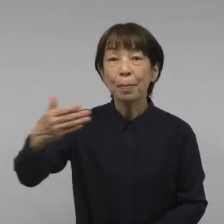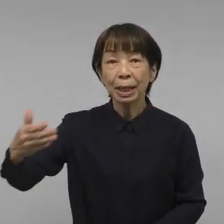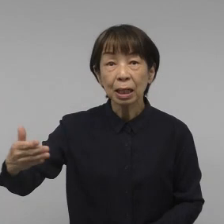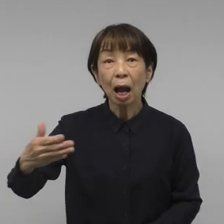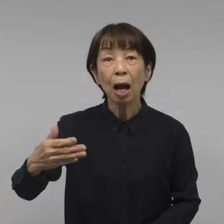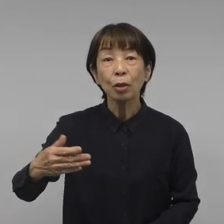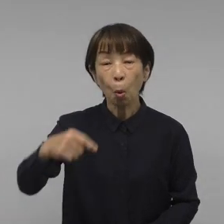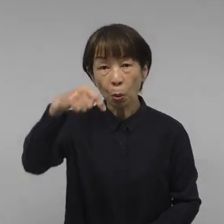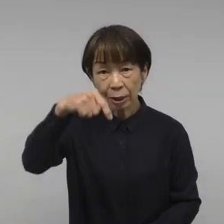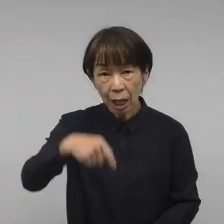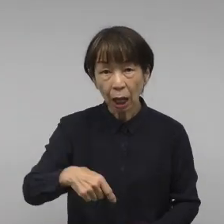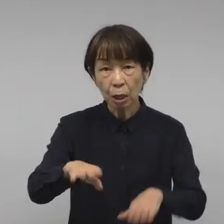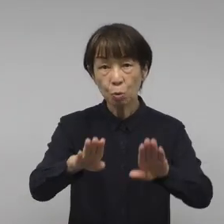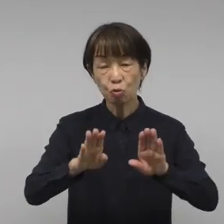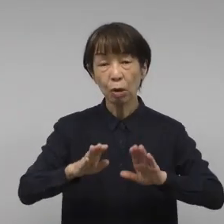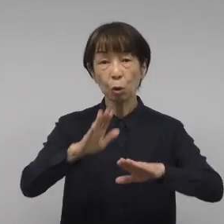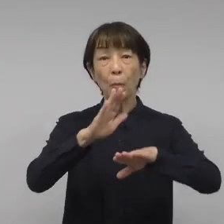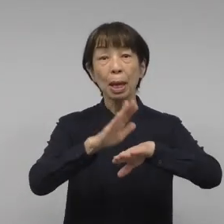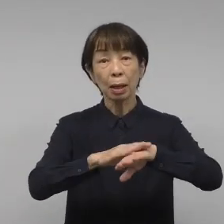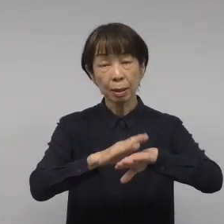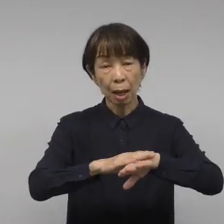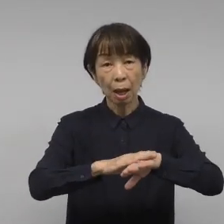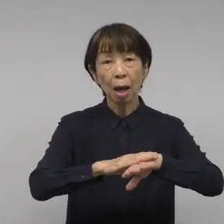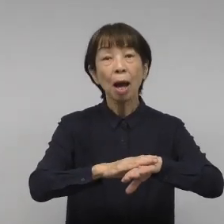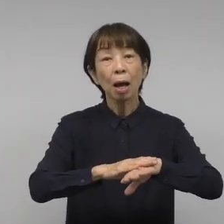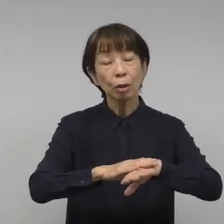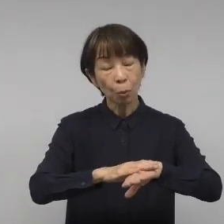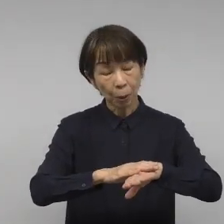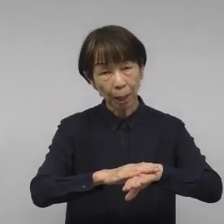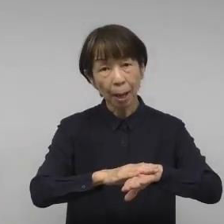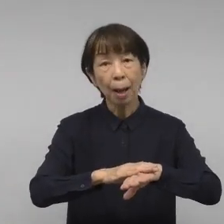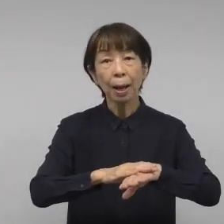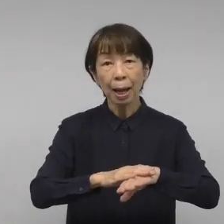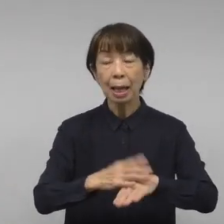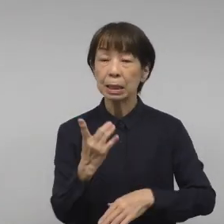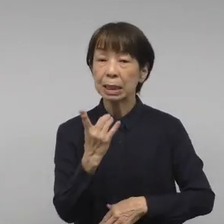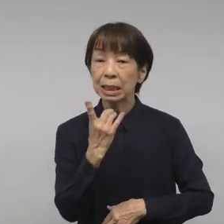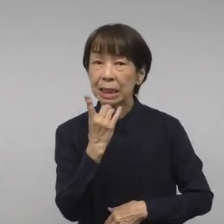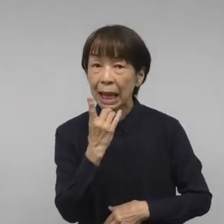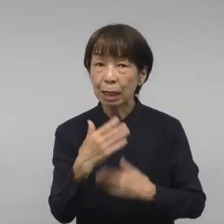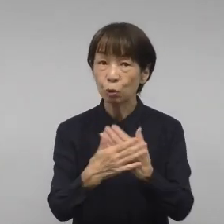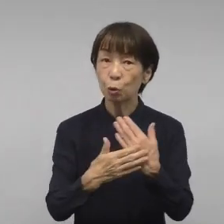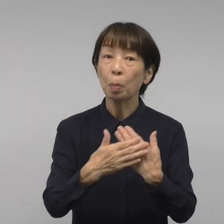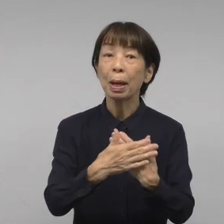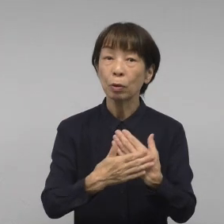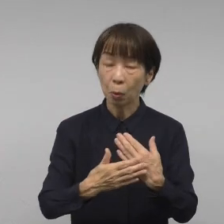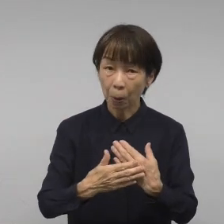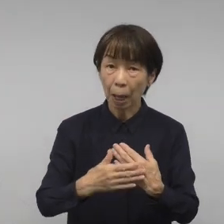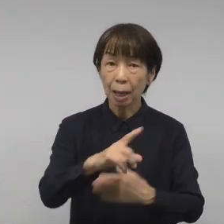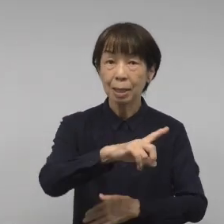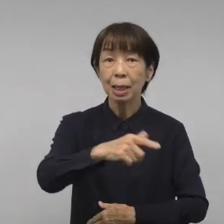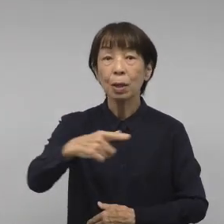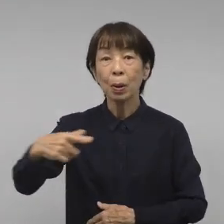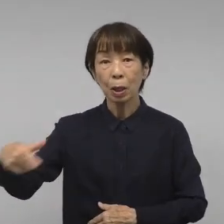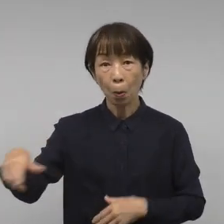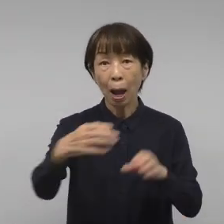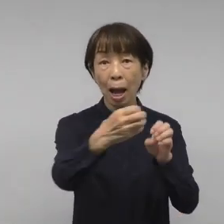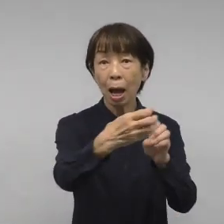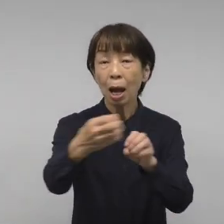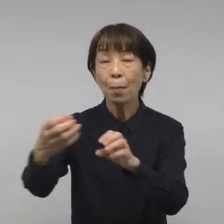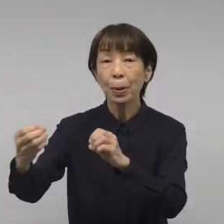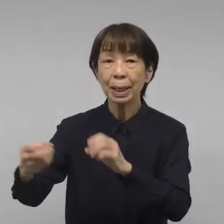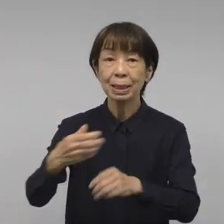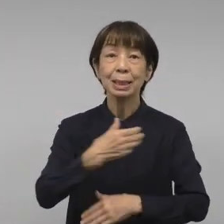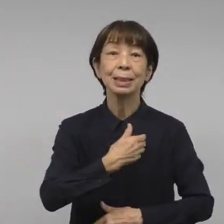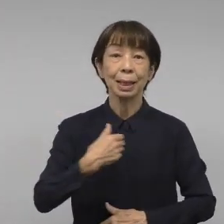での、受け止め方というかですね、そういったところだとか、期待するところとか、いろいろなことをですね、お話をさせてい